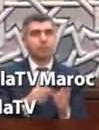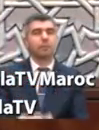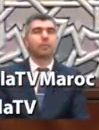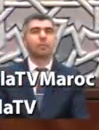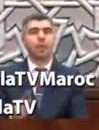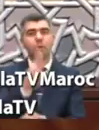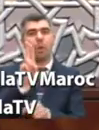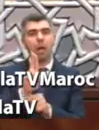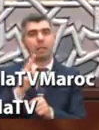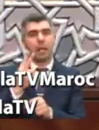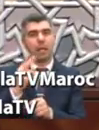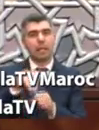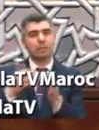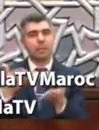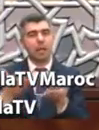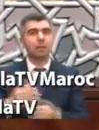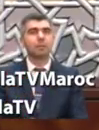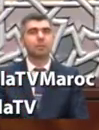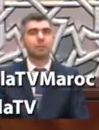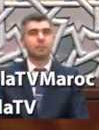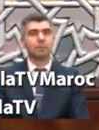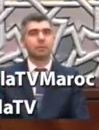الثاني الفريق الاستقلالي.